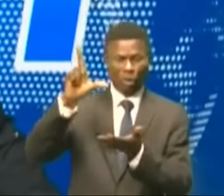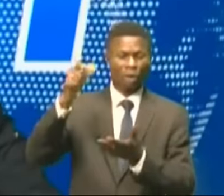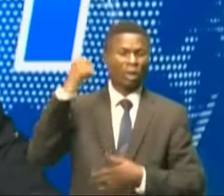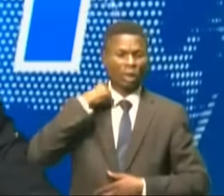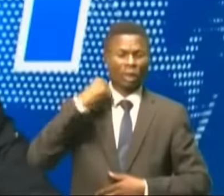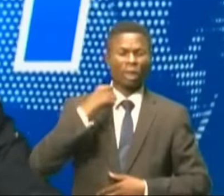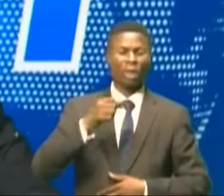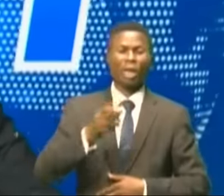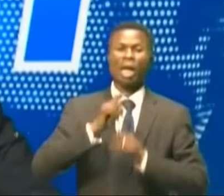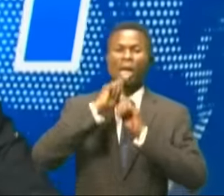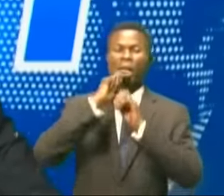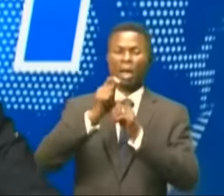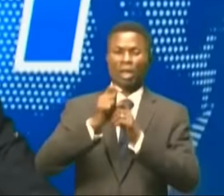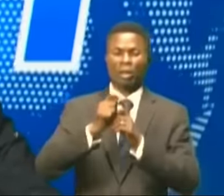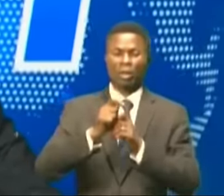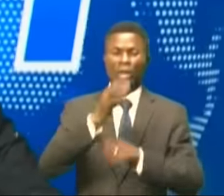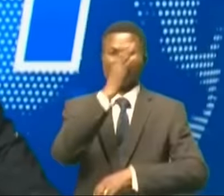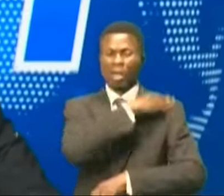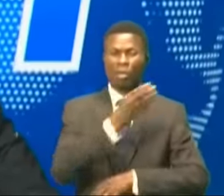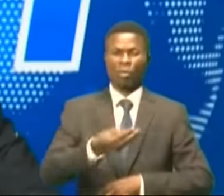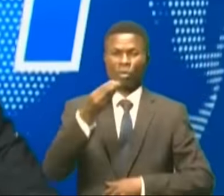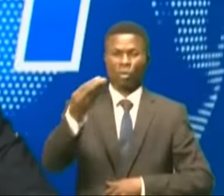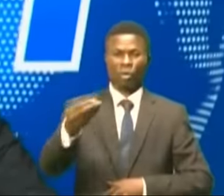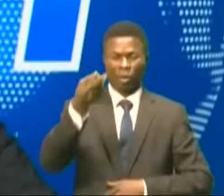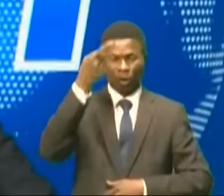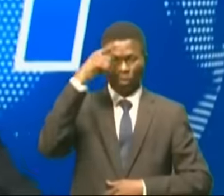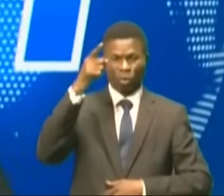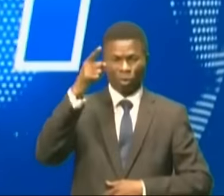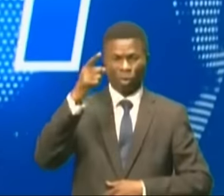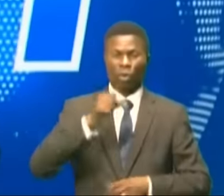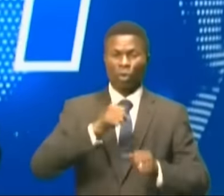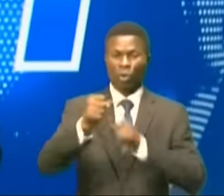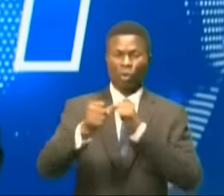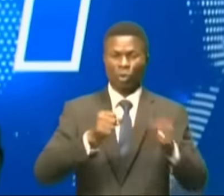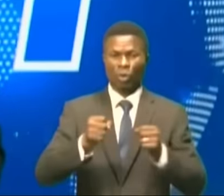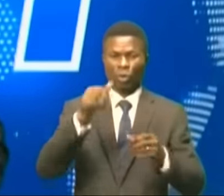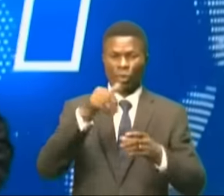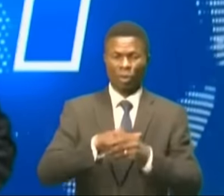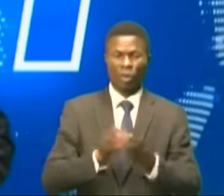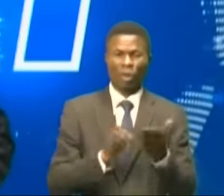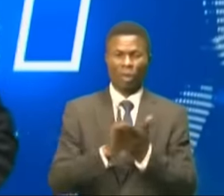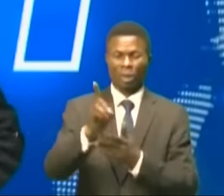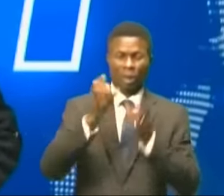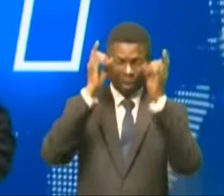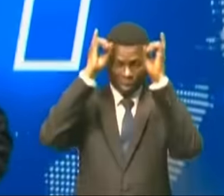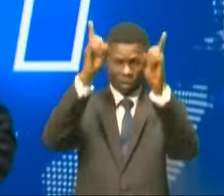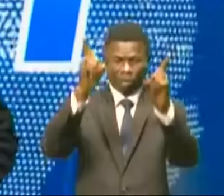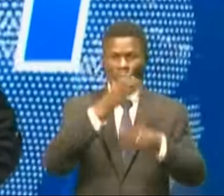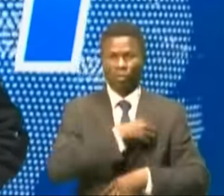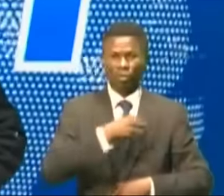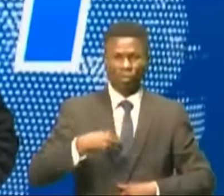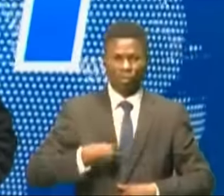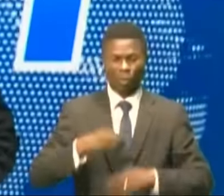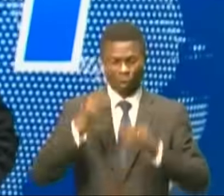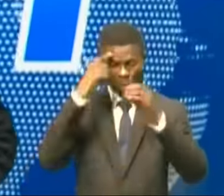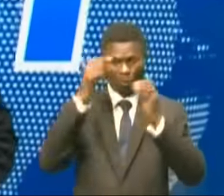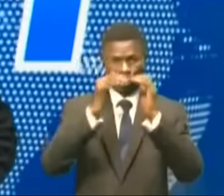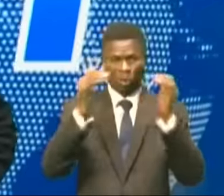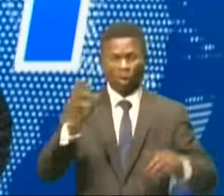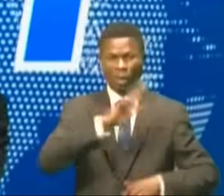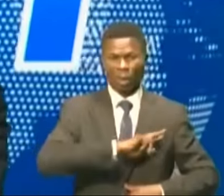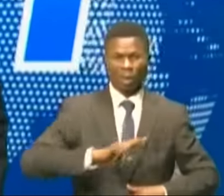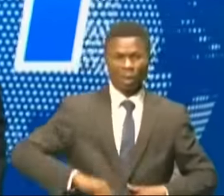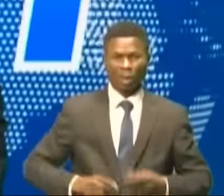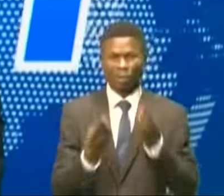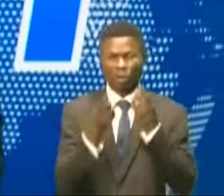prix lui a été attribué pour sa lutte dans les droits de l'éducation des femmes et pour la paix en RDC,